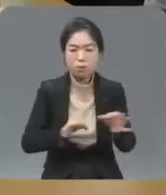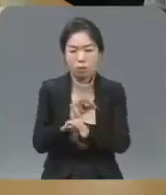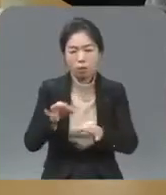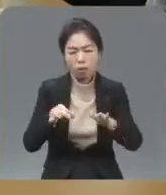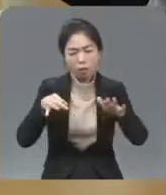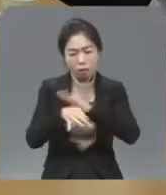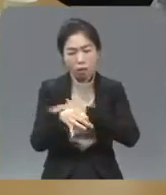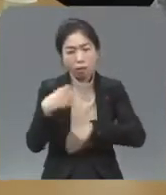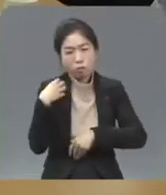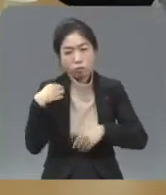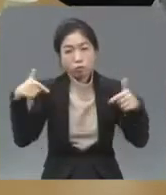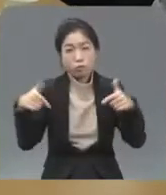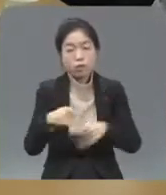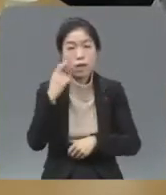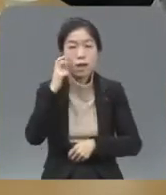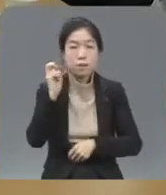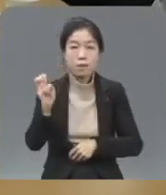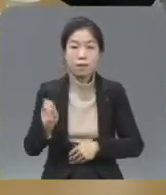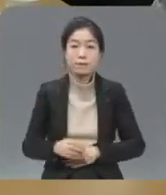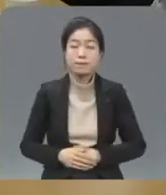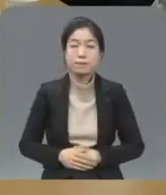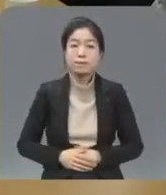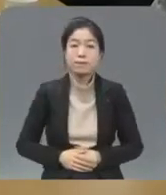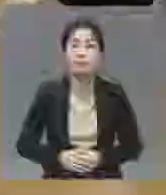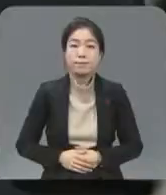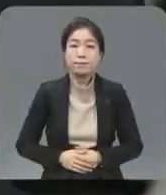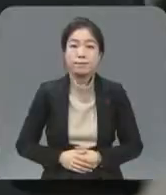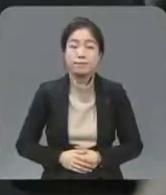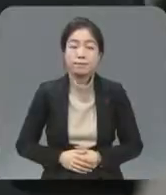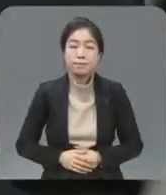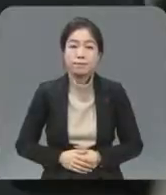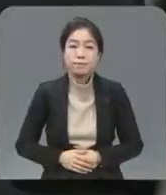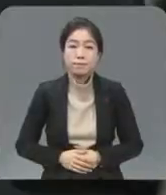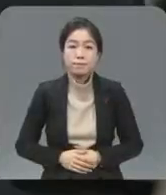비용 부담을 줄여줄 것으로 전망했습니다. 지금까지 단신 브리핑이었습니다.